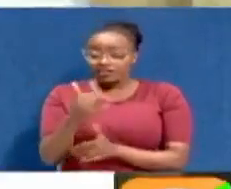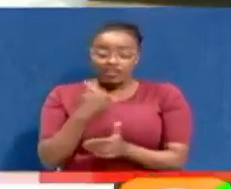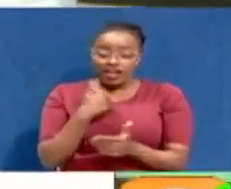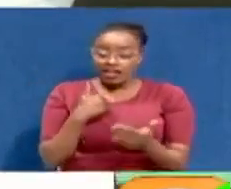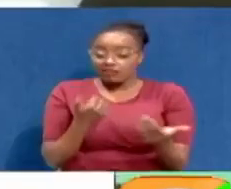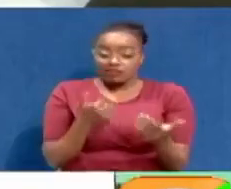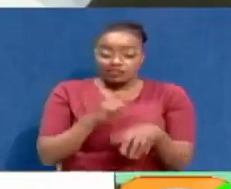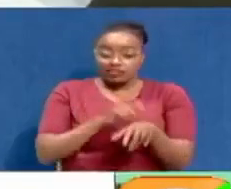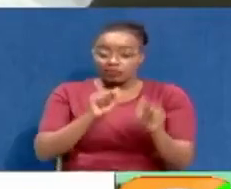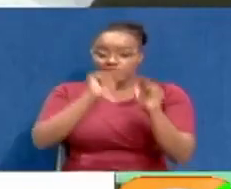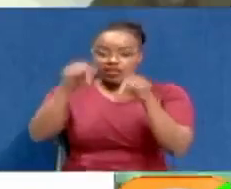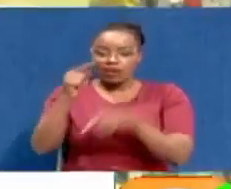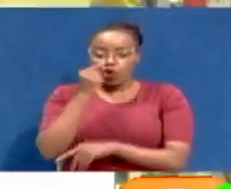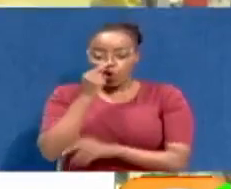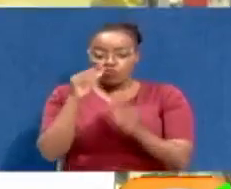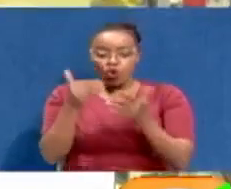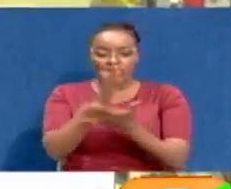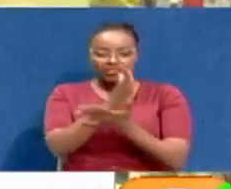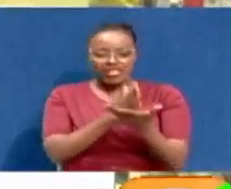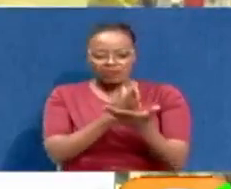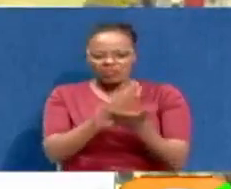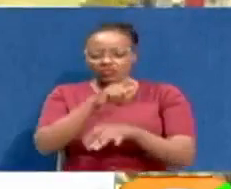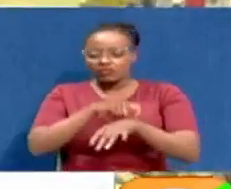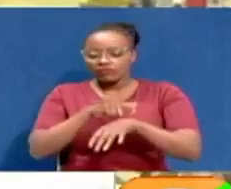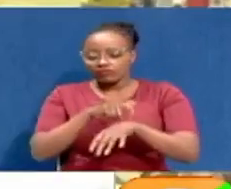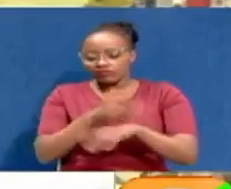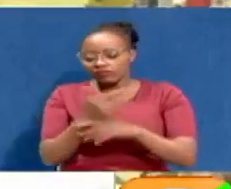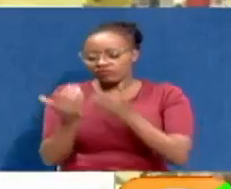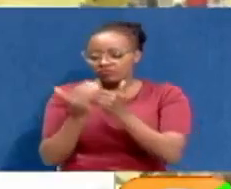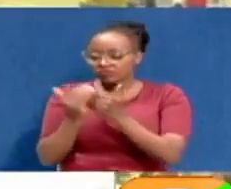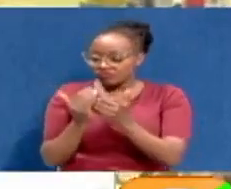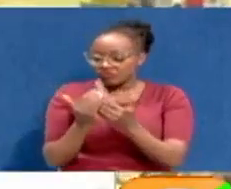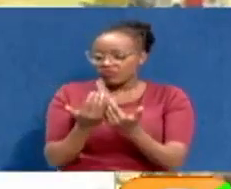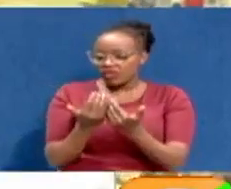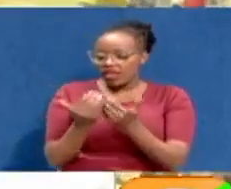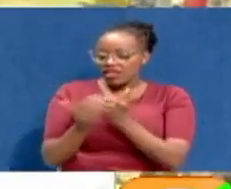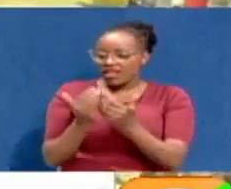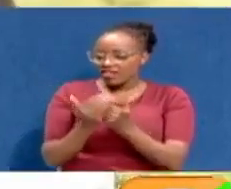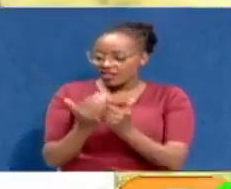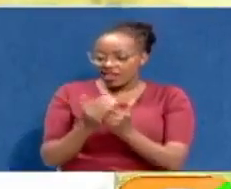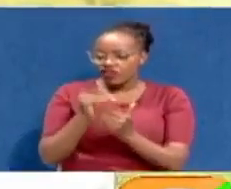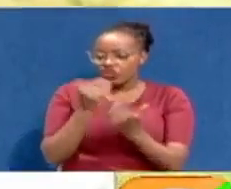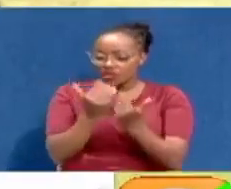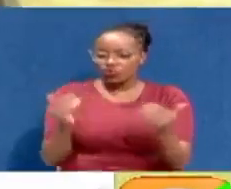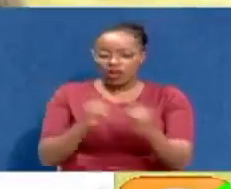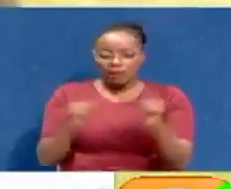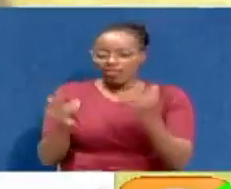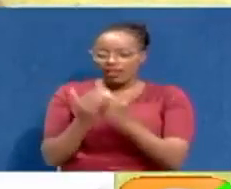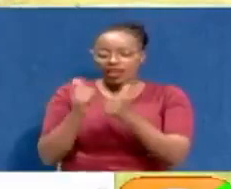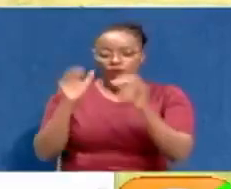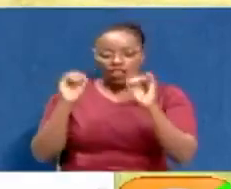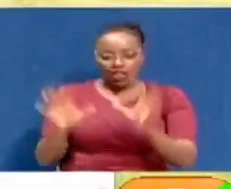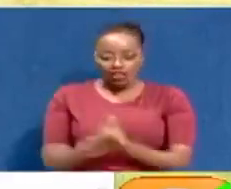wengine kule nyumbani, ama wengine wanalelewa na wazazi wa kambo ambao hawapi malezi bora. Japo